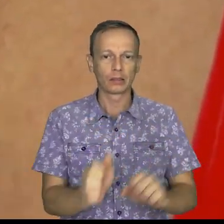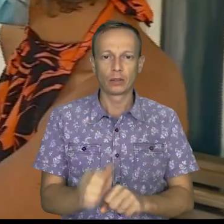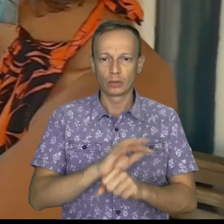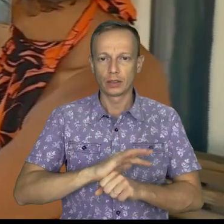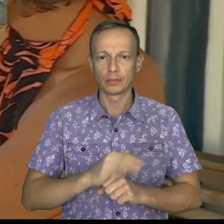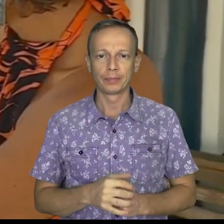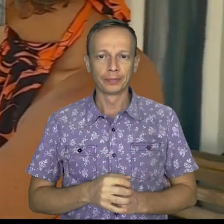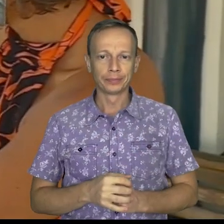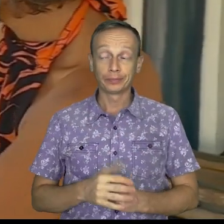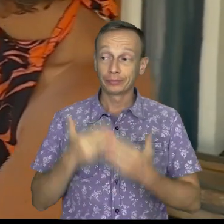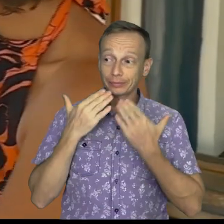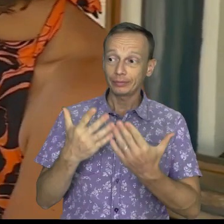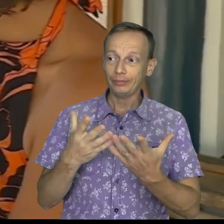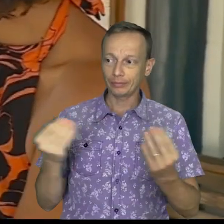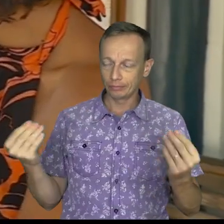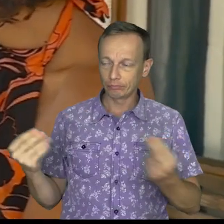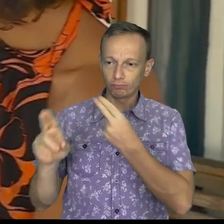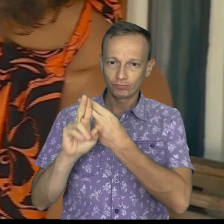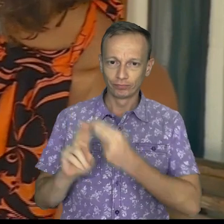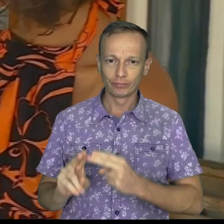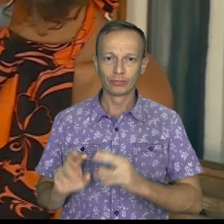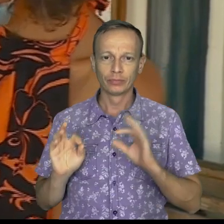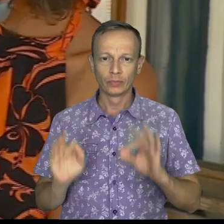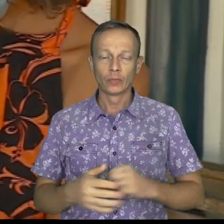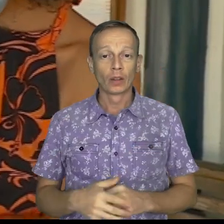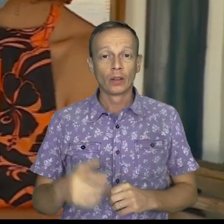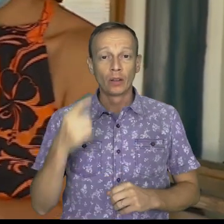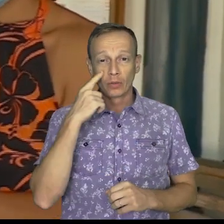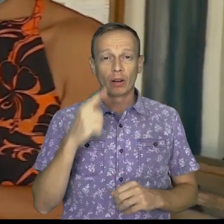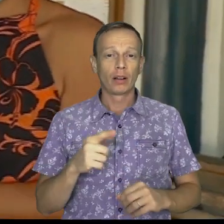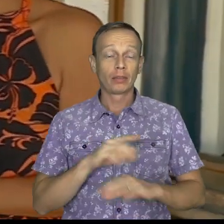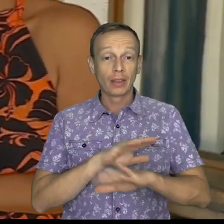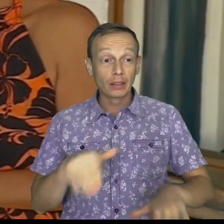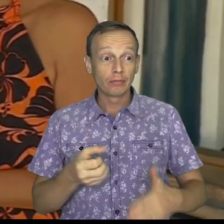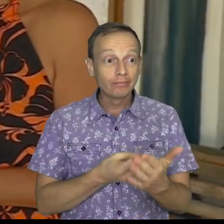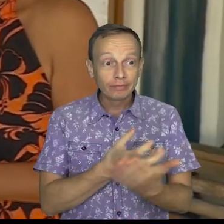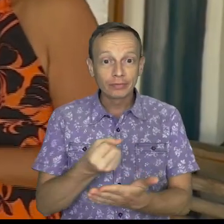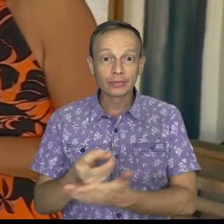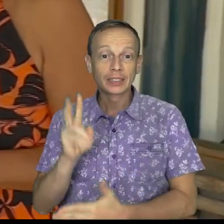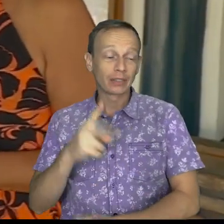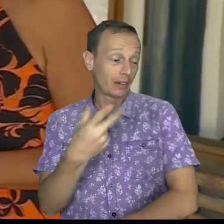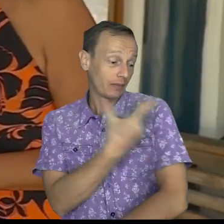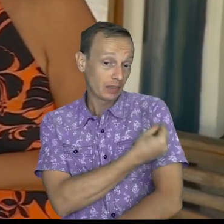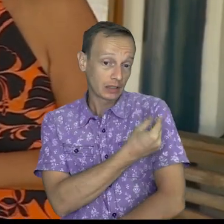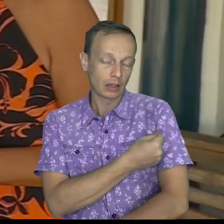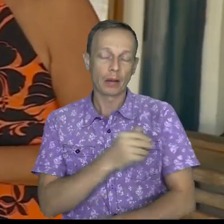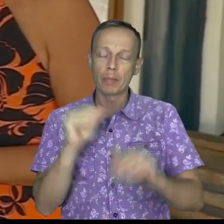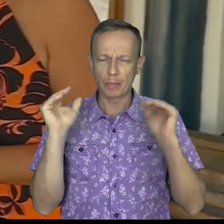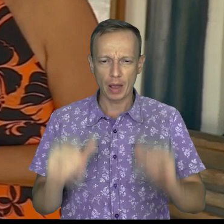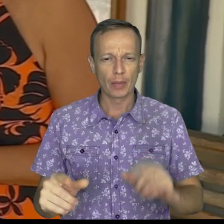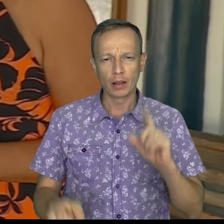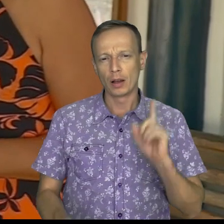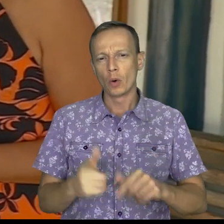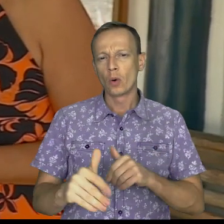la Covid-19. Merci infiniment Daniel Pogna d'avoir répondu à nos questions. Donc un dernier message à la population, malgré le fait qu'on se fasse vacciner,